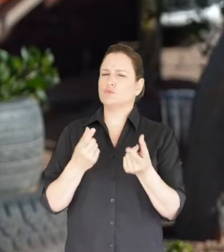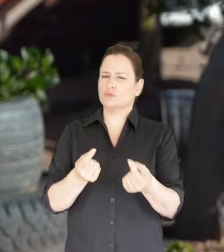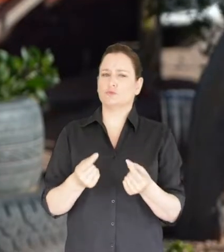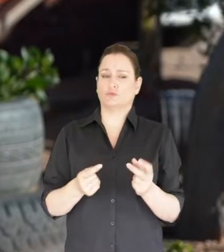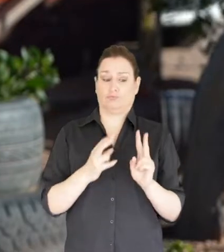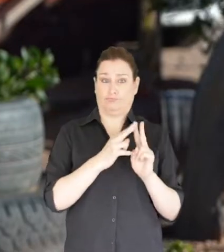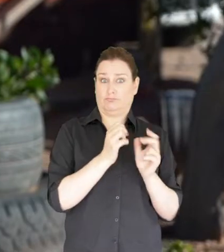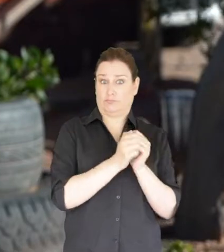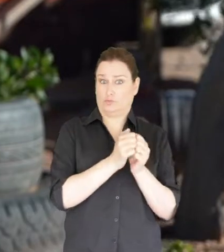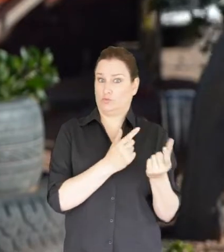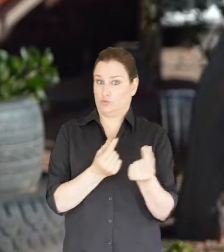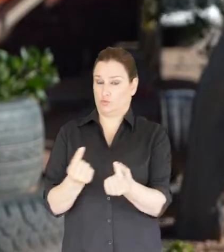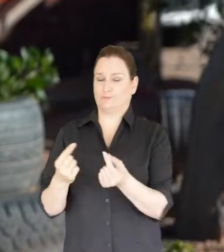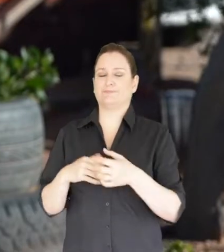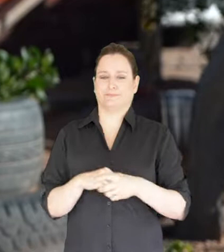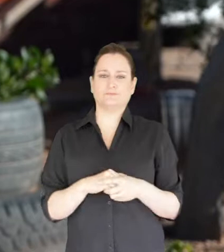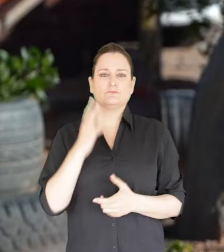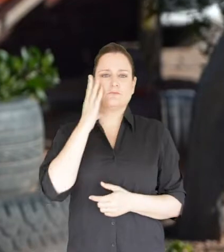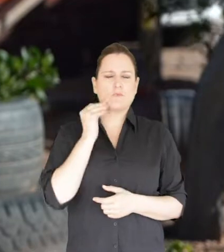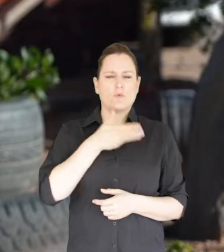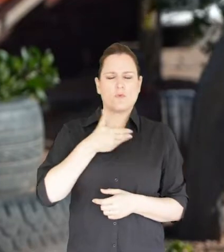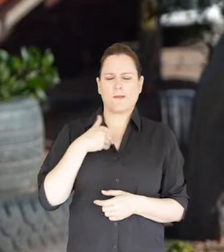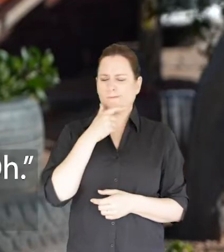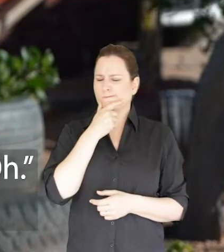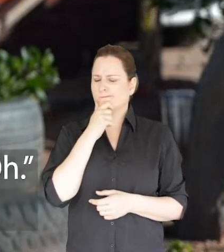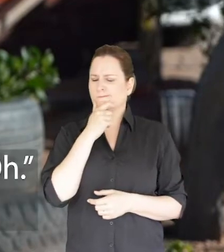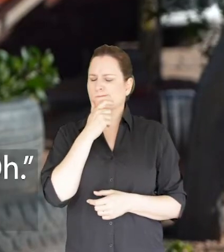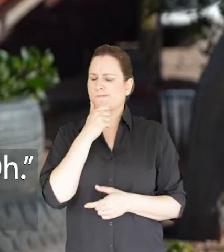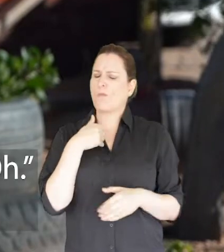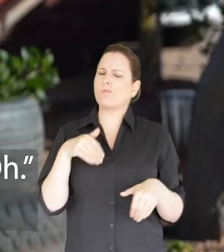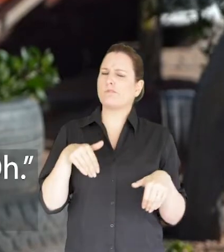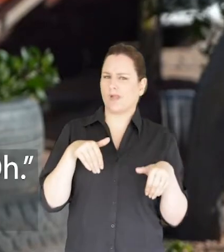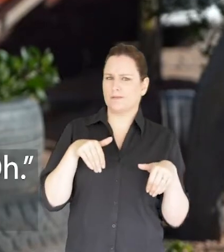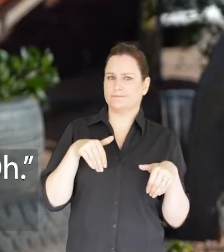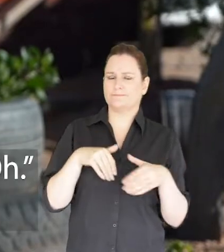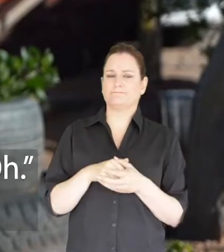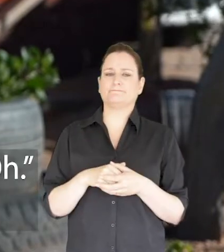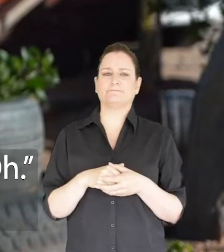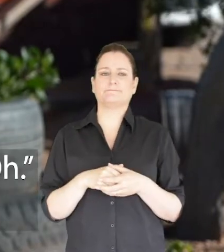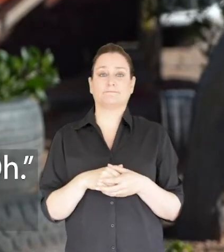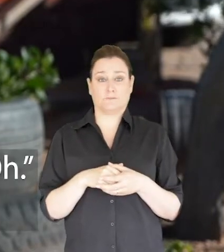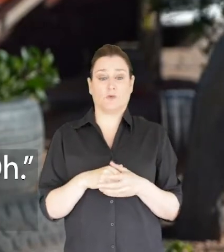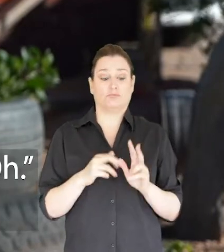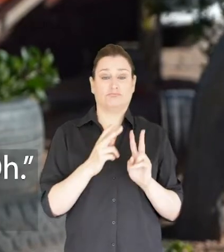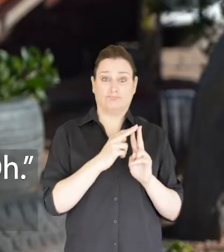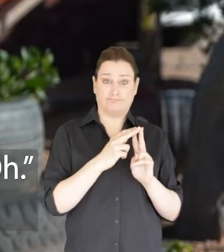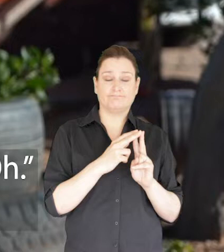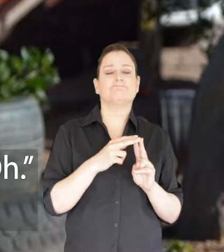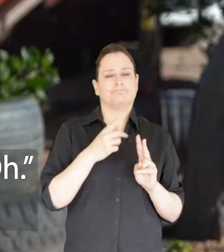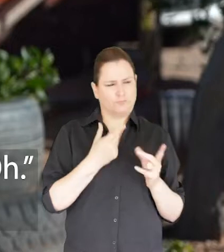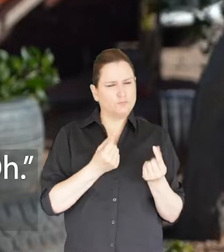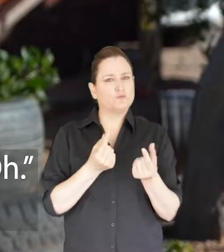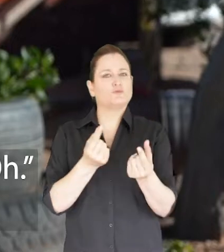is mos die, vir ouma kom blies, is net tweeling, bok het net tweeling lammers, waar die bok het drieling lammers. Toe die andere ouma nog